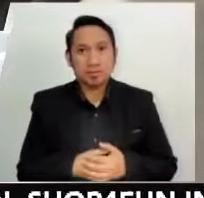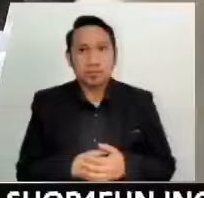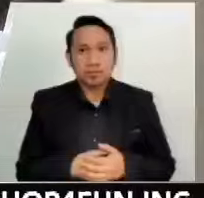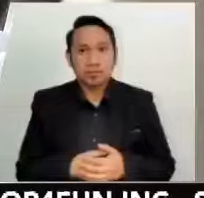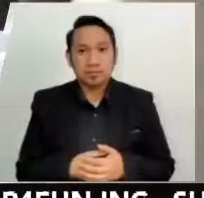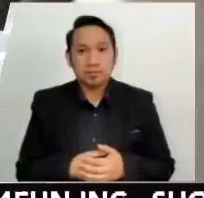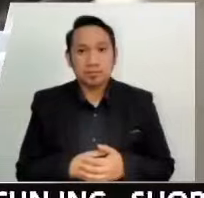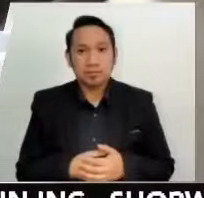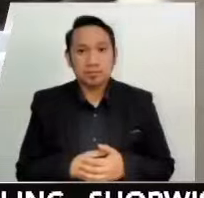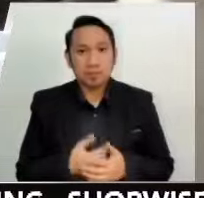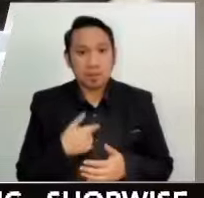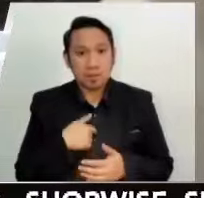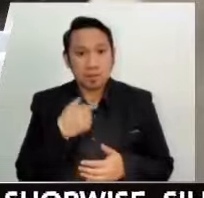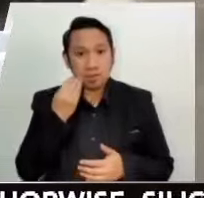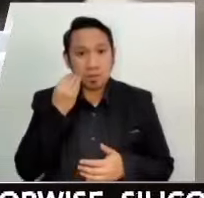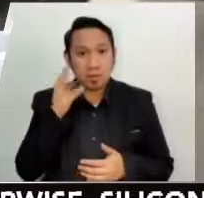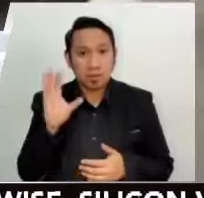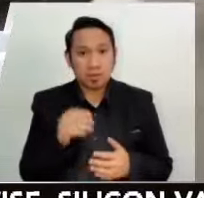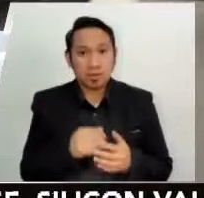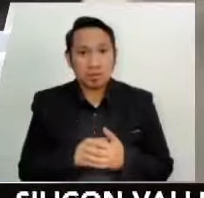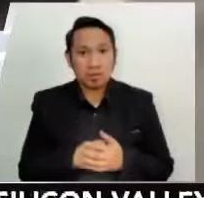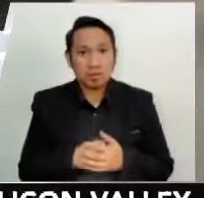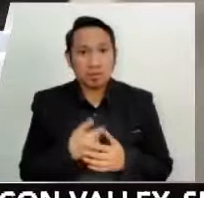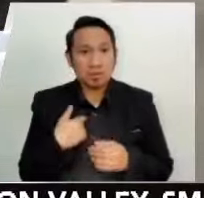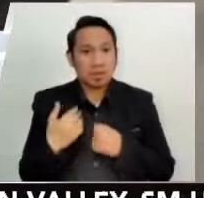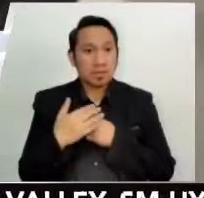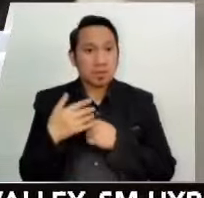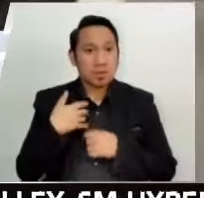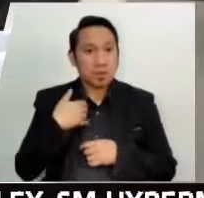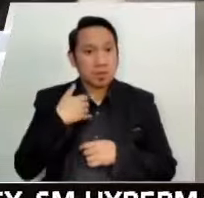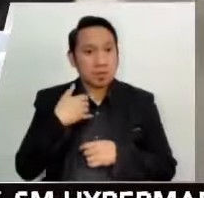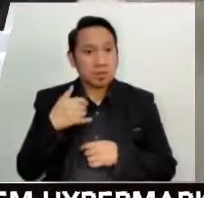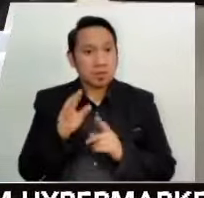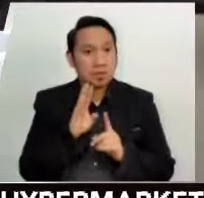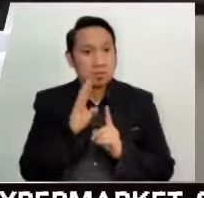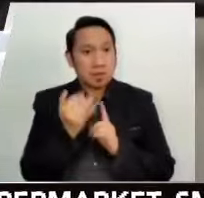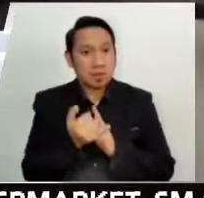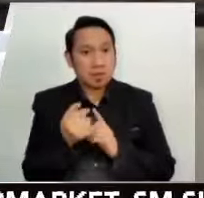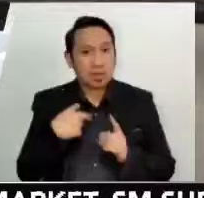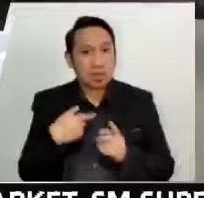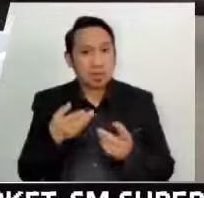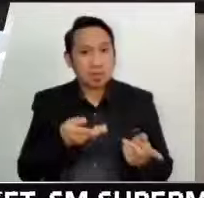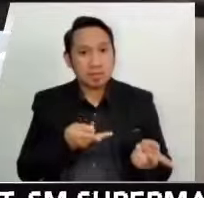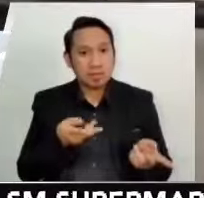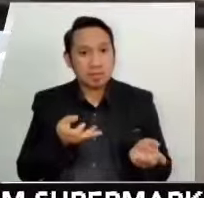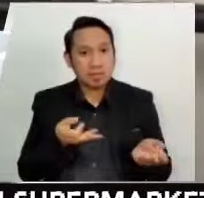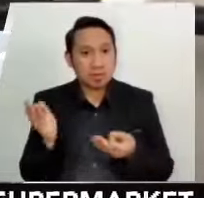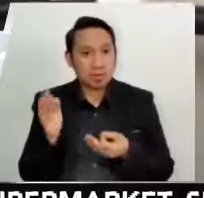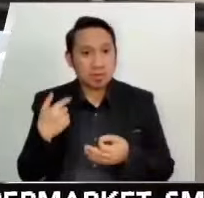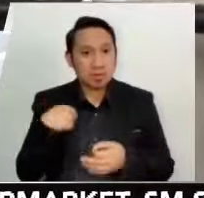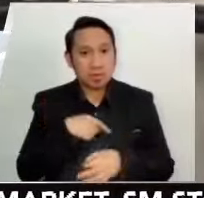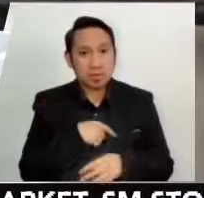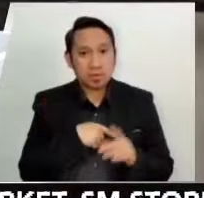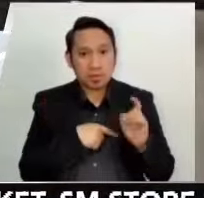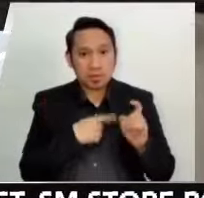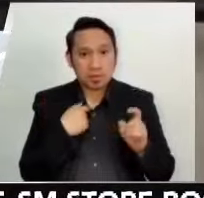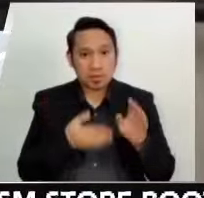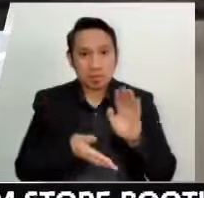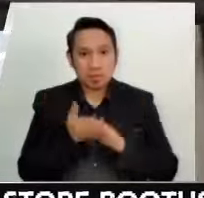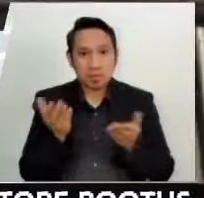na po kami. May tawag lang po sa barangay namin na pipikapin ngayon na iatid. Kaya po napamadali kami dito kami dumaan sa busway.